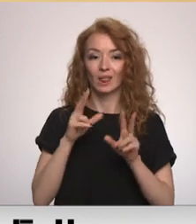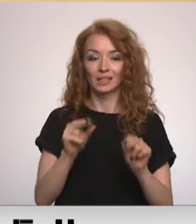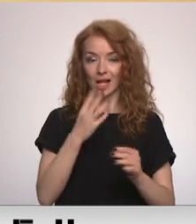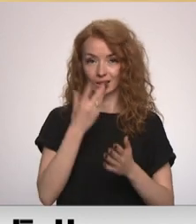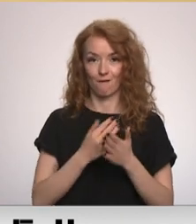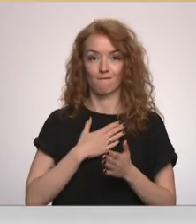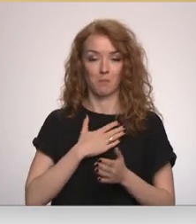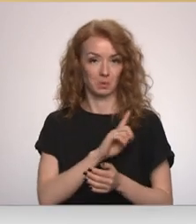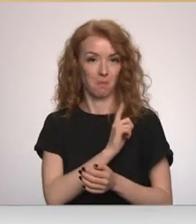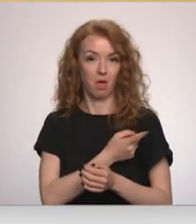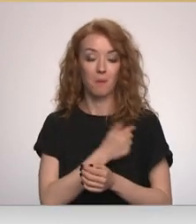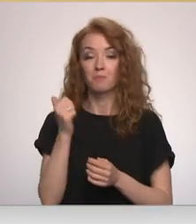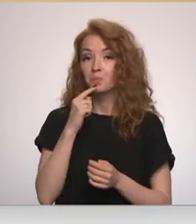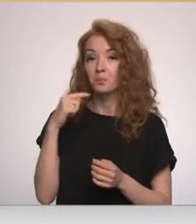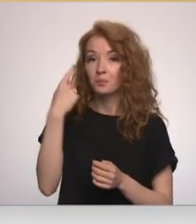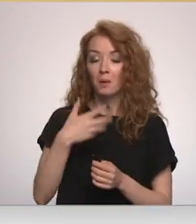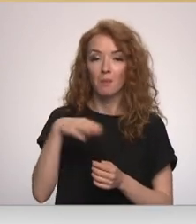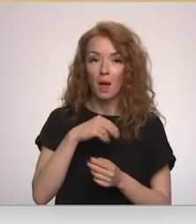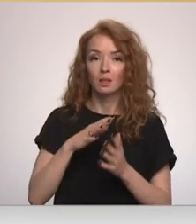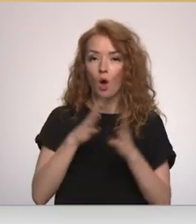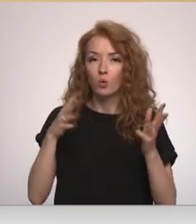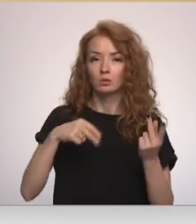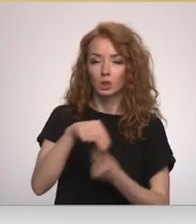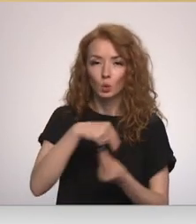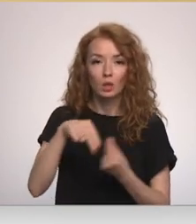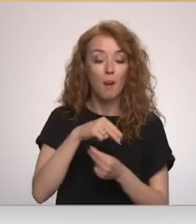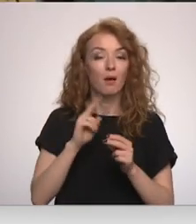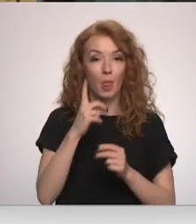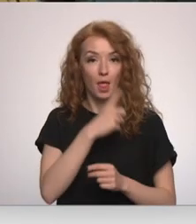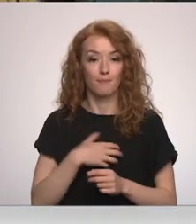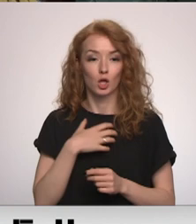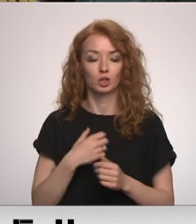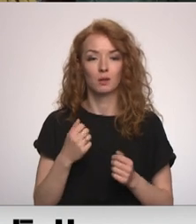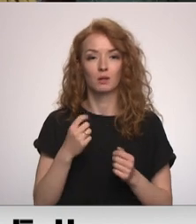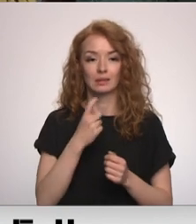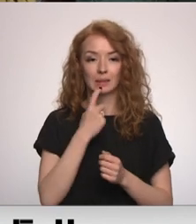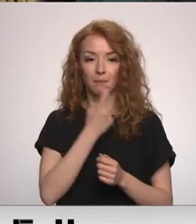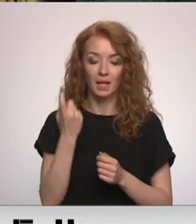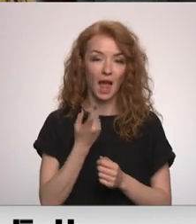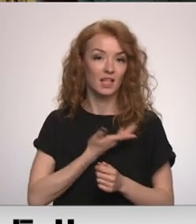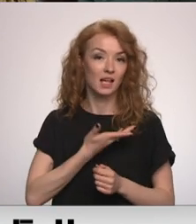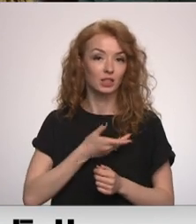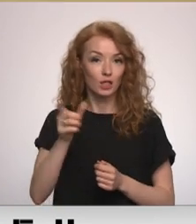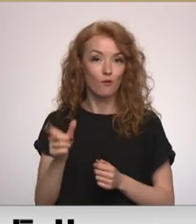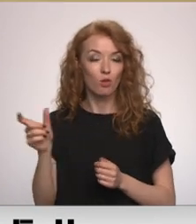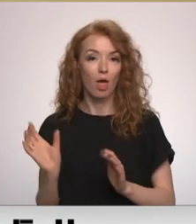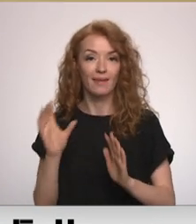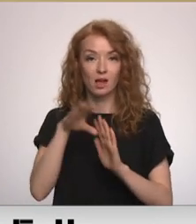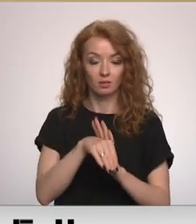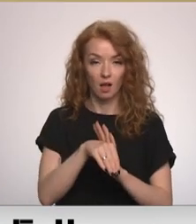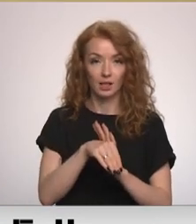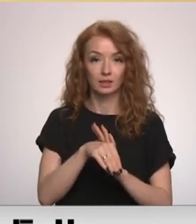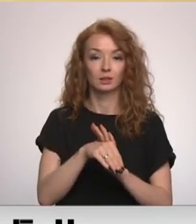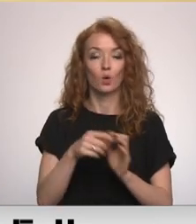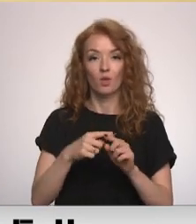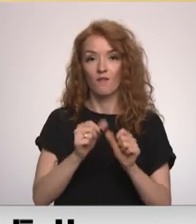Jautājums, par kuru mēs aktīvi un daudz diskutējam, ir par to, ka nepieciešams stiprināt iedzīvotāju iesaisti un veidot